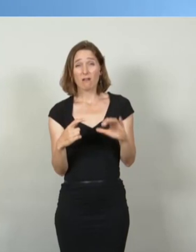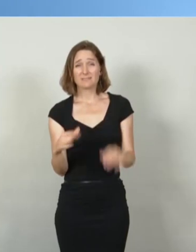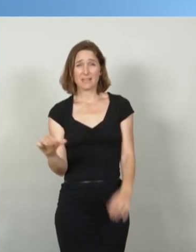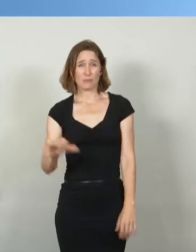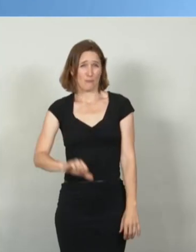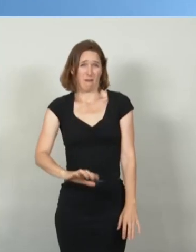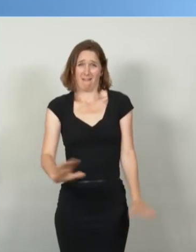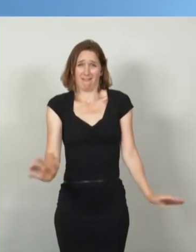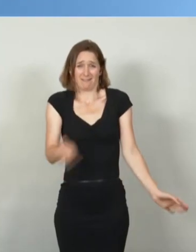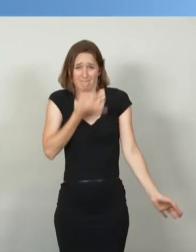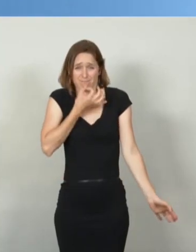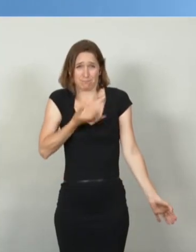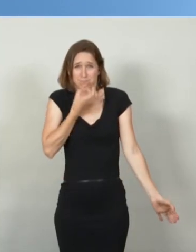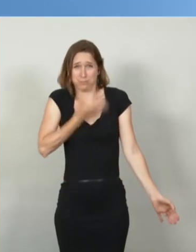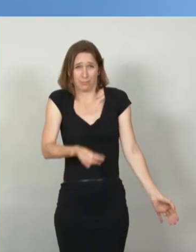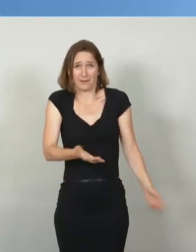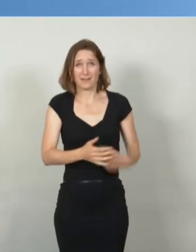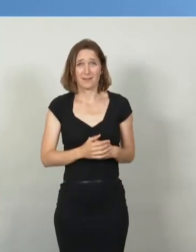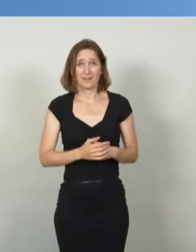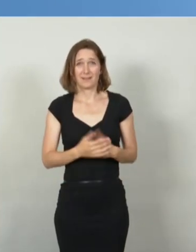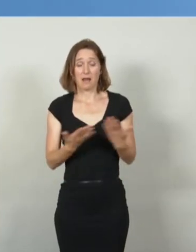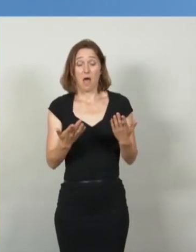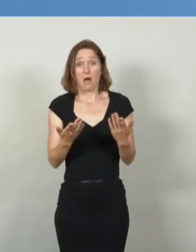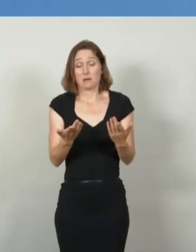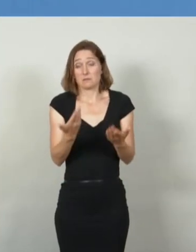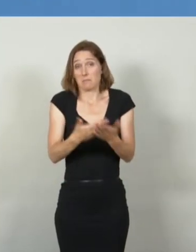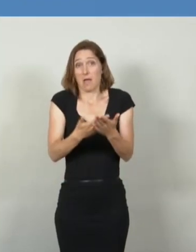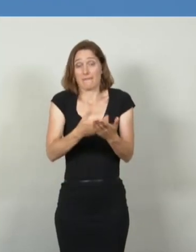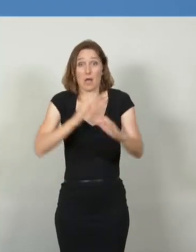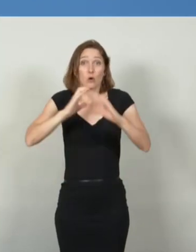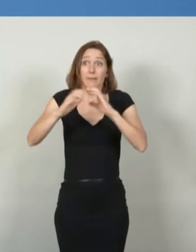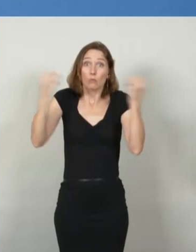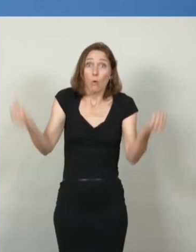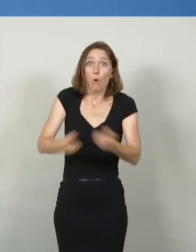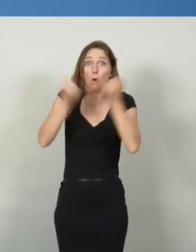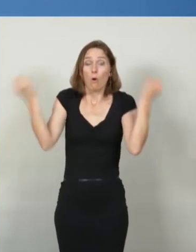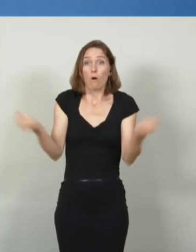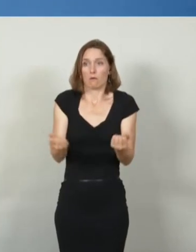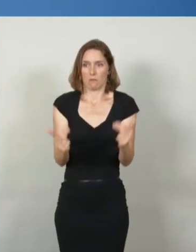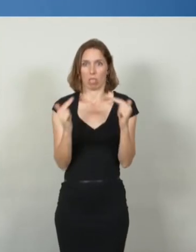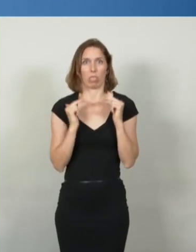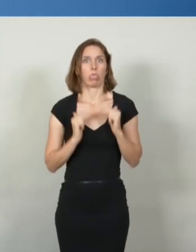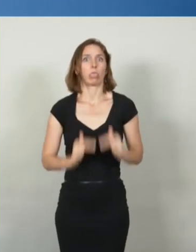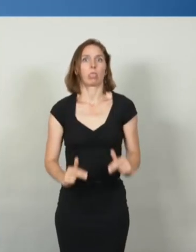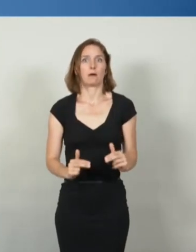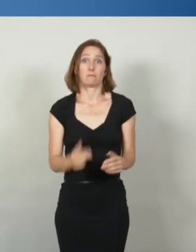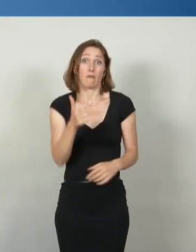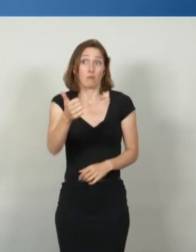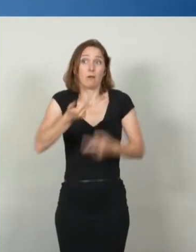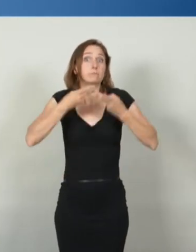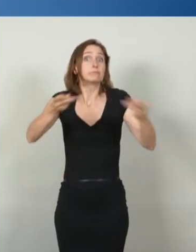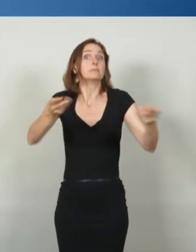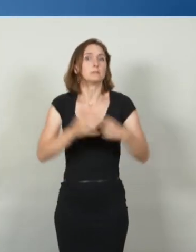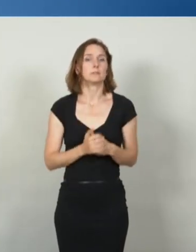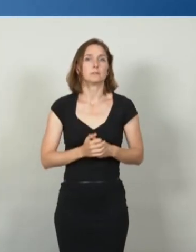là aussi il ne faut pas sous-estimer l'inefficacité de la communication qui est de la programmation qui qui ont lieu vous le dites vous-même sur les